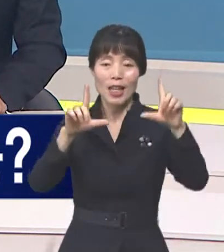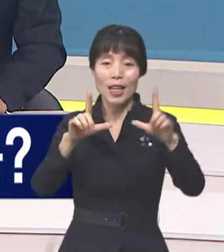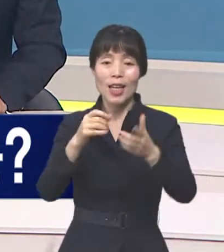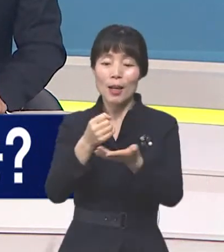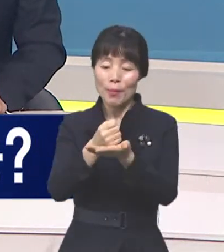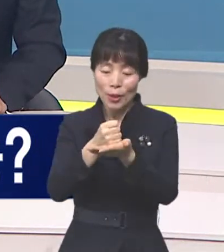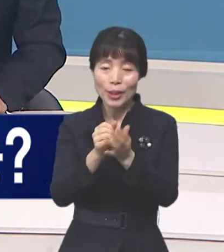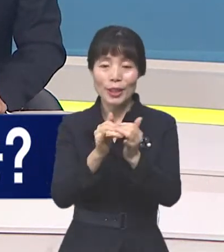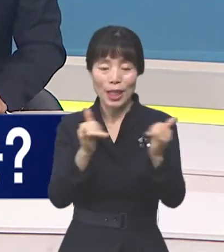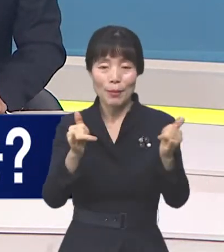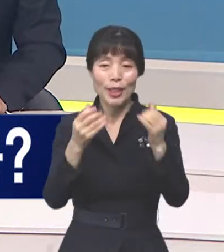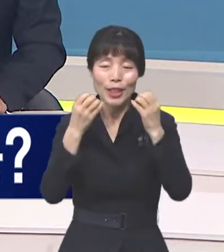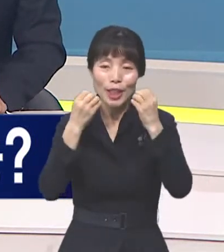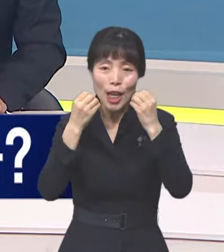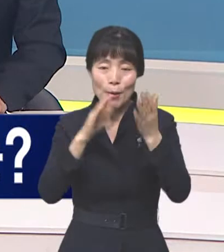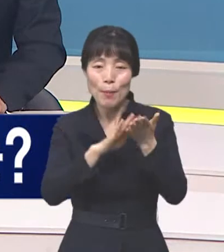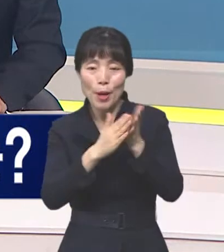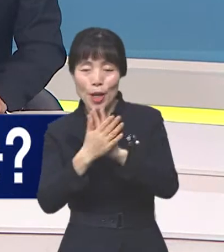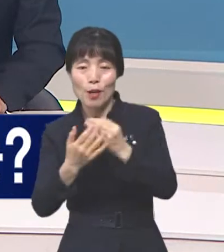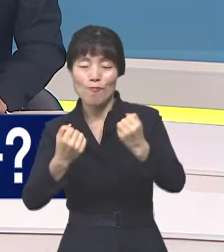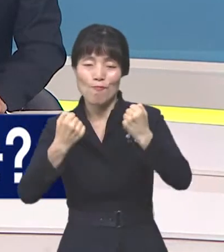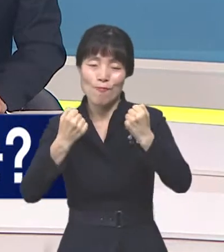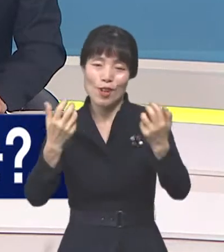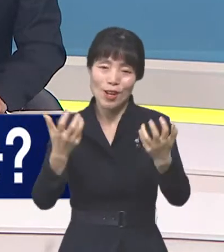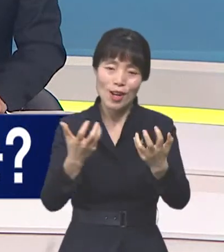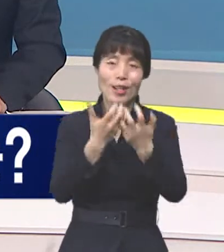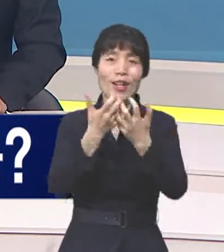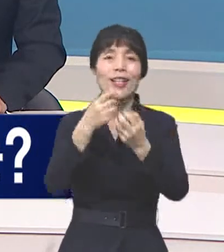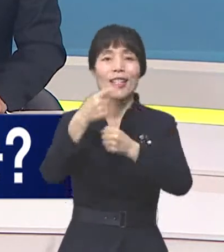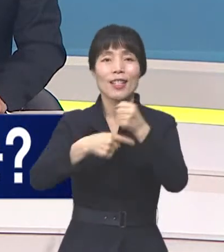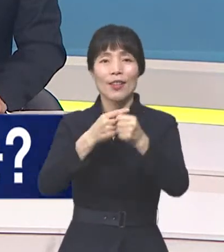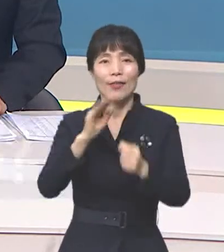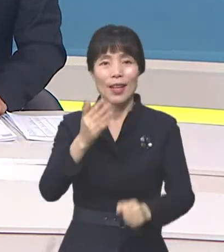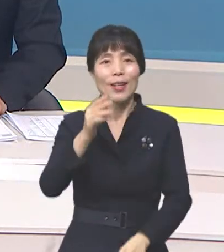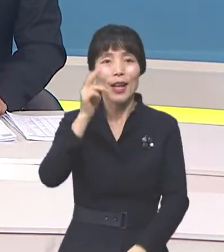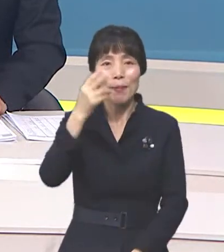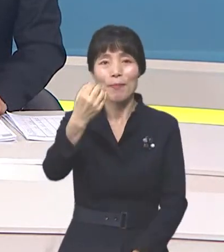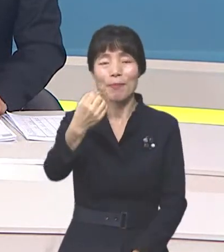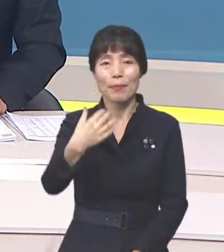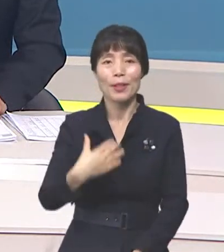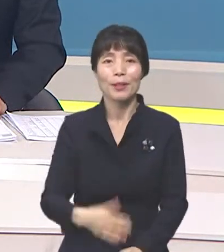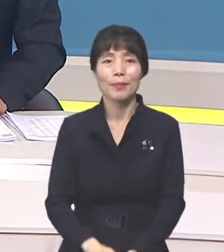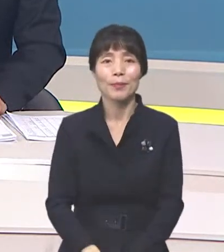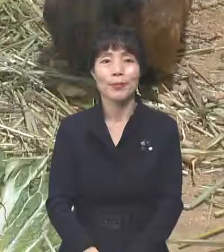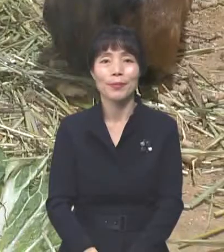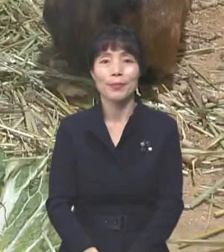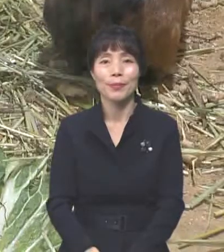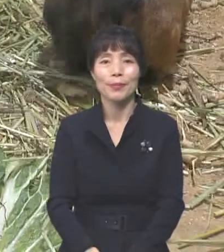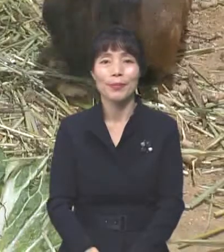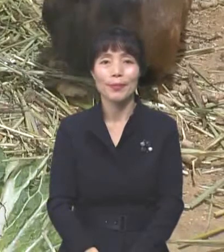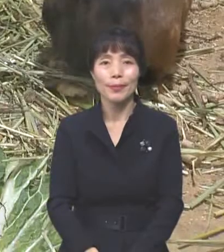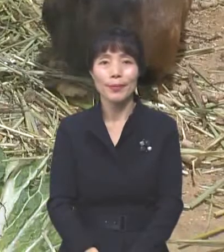새로운 변화의 기운이 왕성한 한 해가 될 것으로 내다봤습니다. 권예솔 기자의 보도입니다.